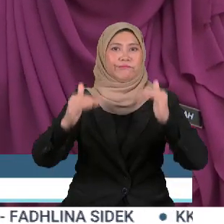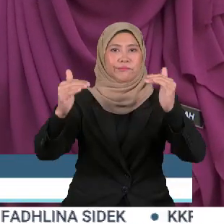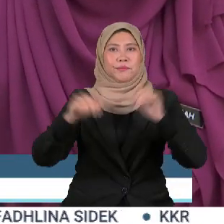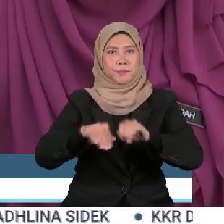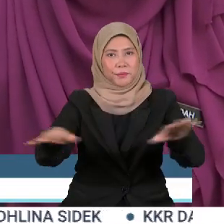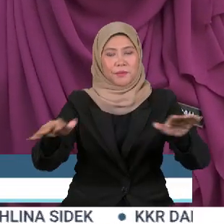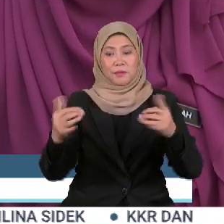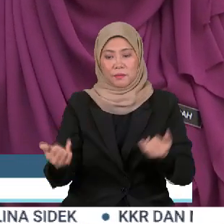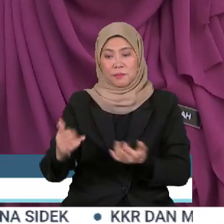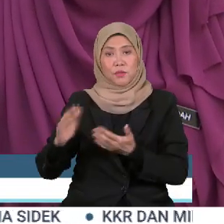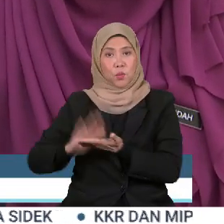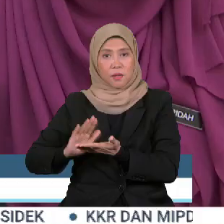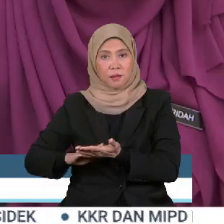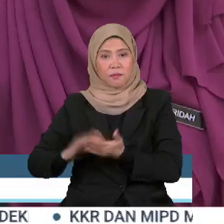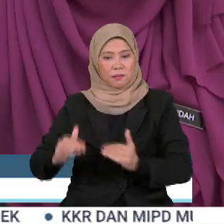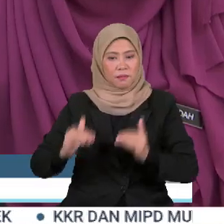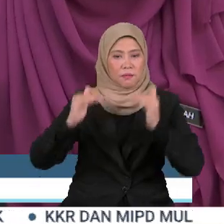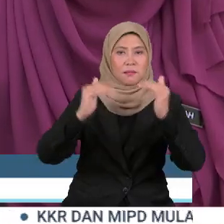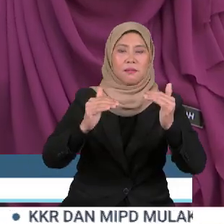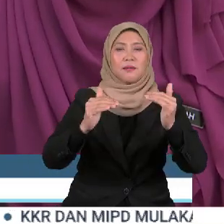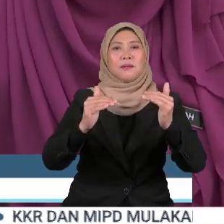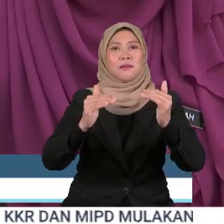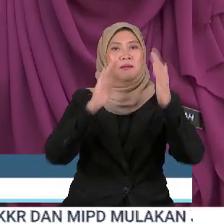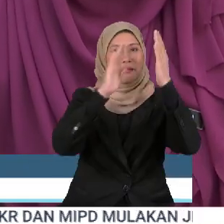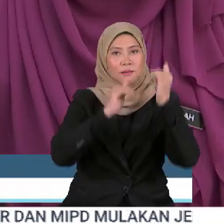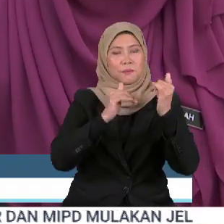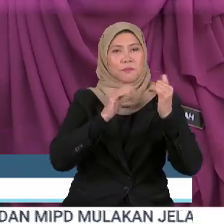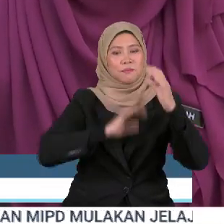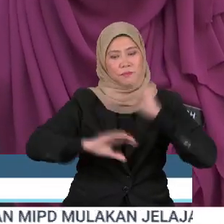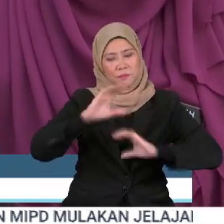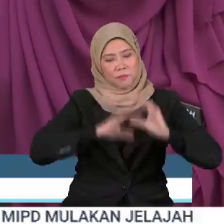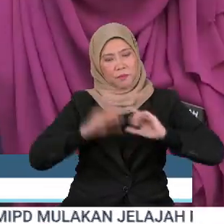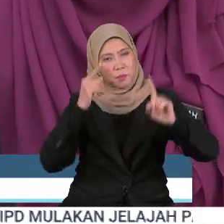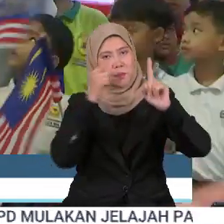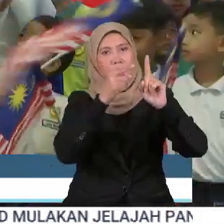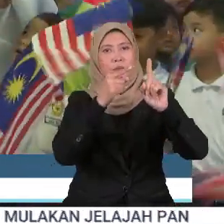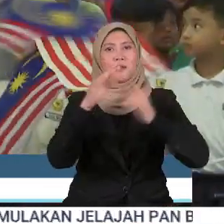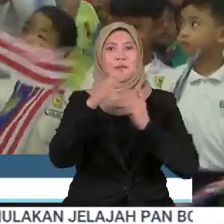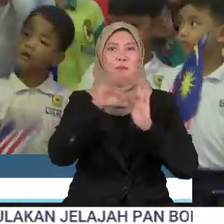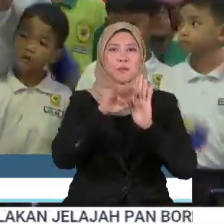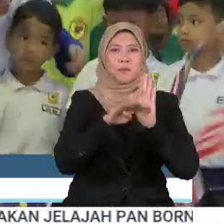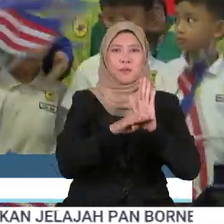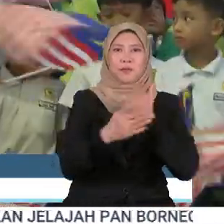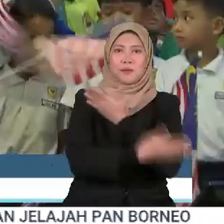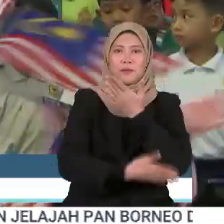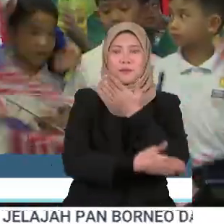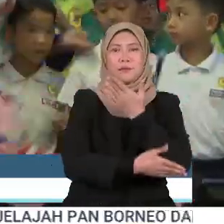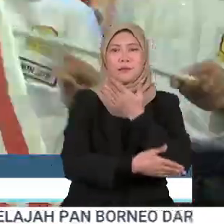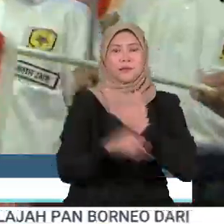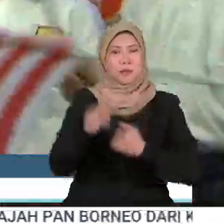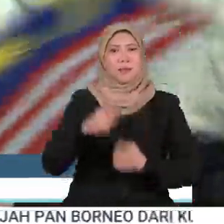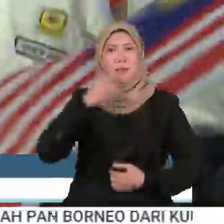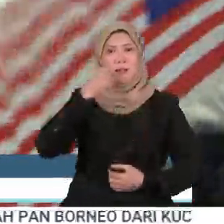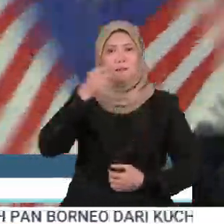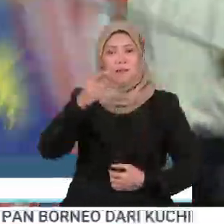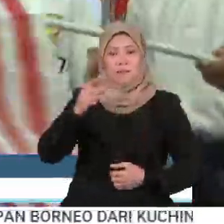adakan di peringkat sekolah, dan kita haraplah cita-cita kita untuk rukun negara ini dilafaz